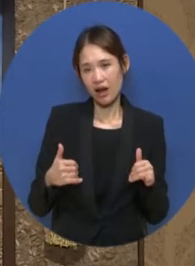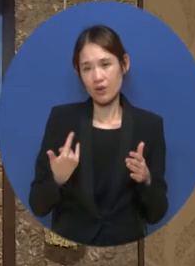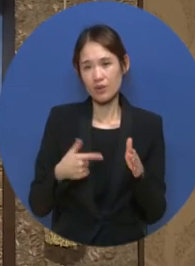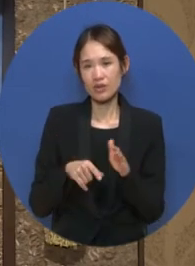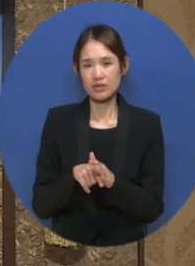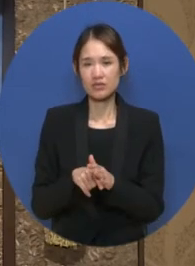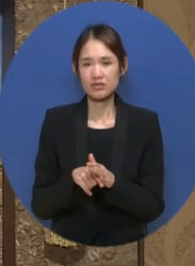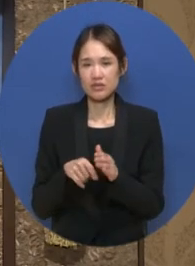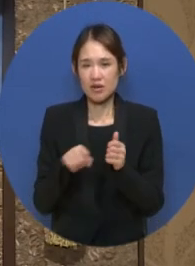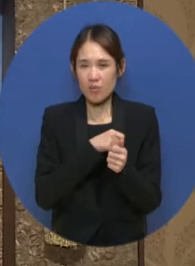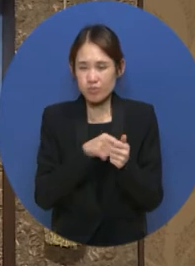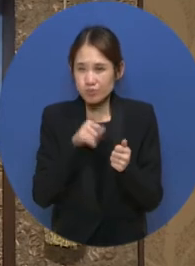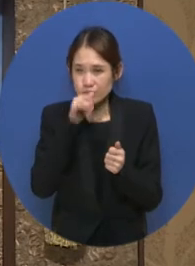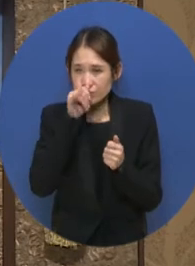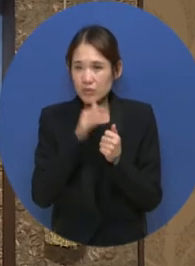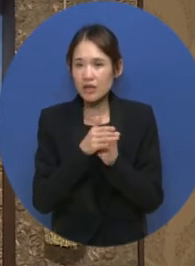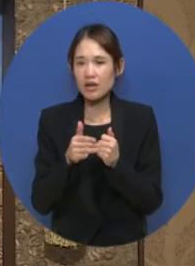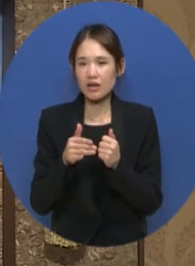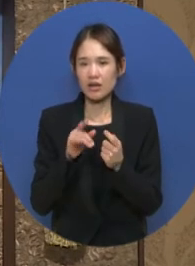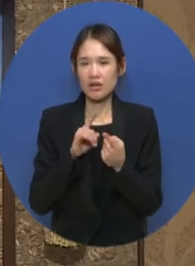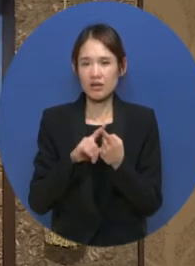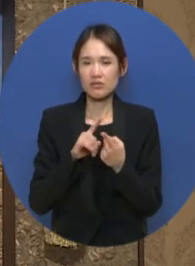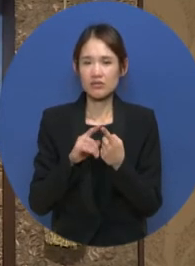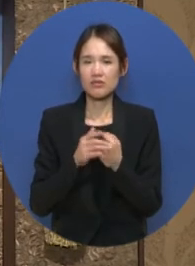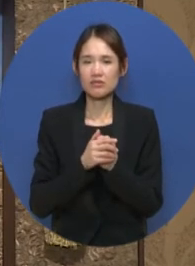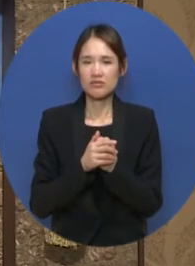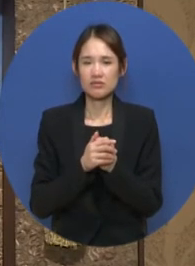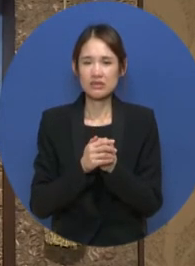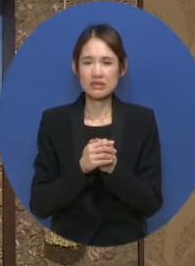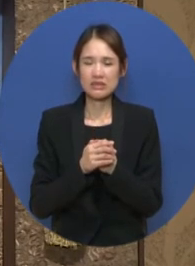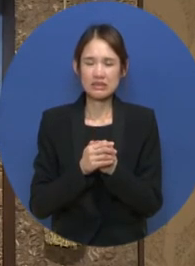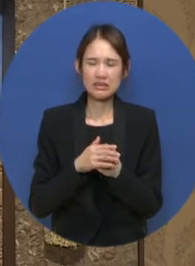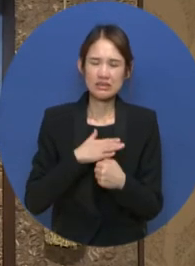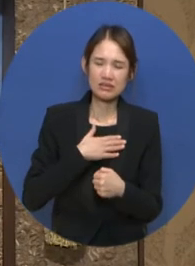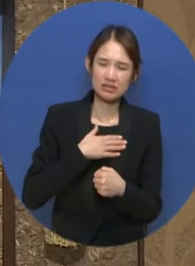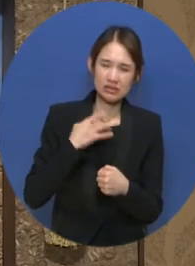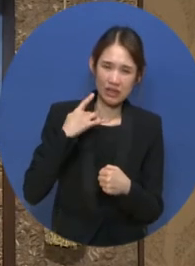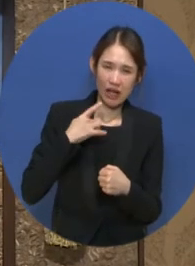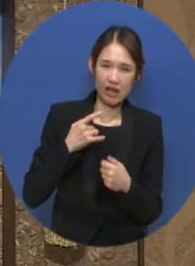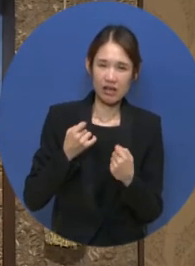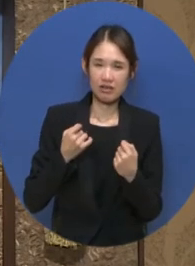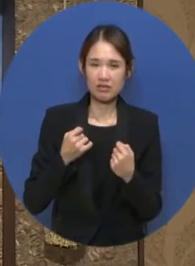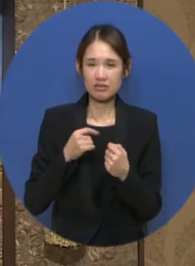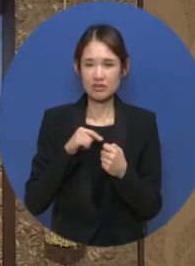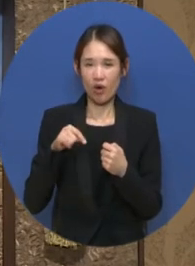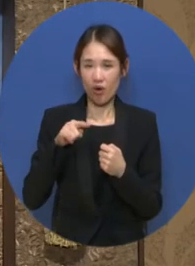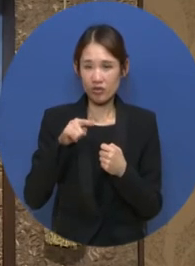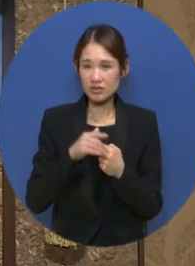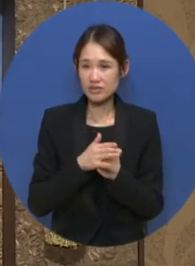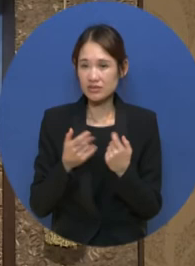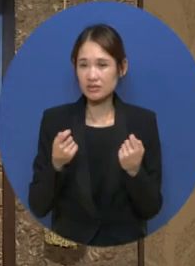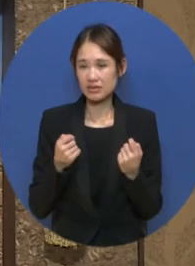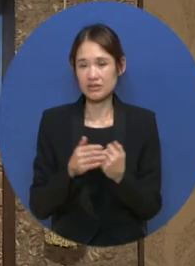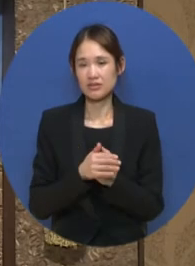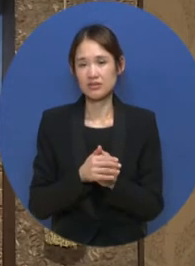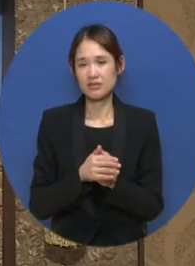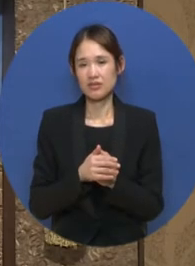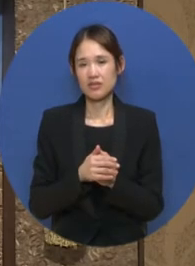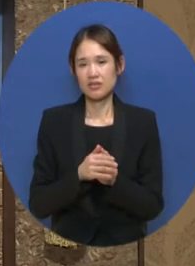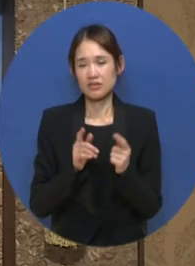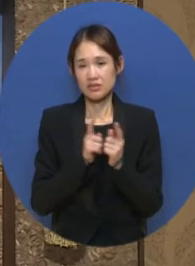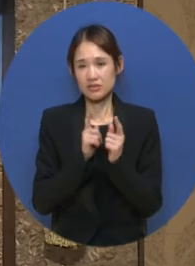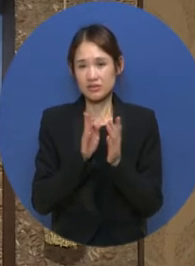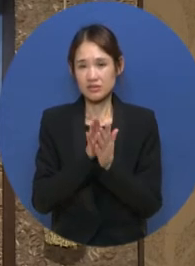벌어지고 있는 일들에 대해서 아무래도 이제 자극적으로 사실은 조금 접근을 하다보니까 그러니까 실제